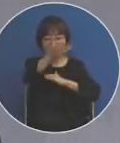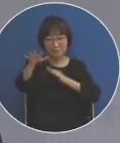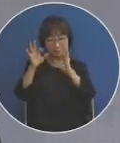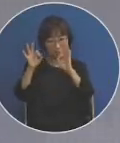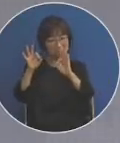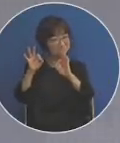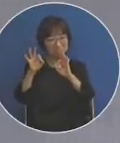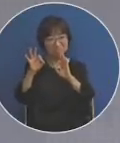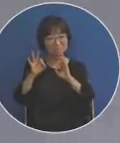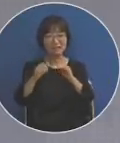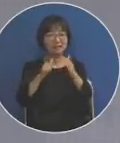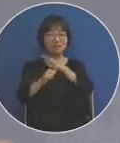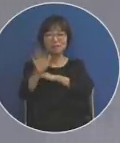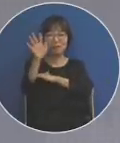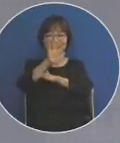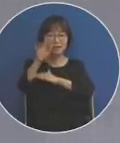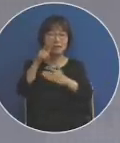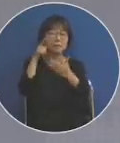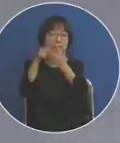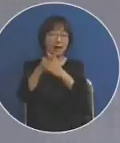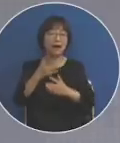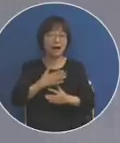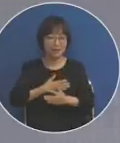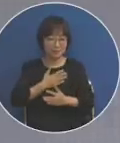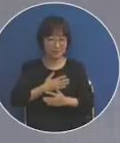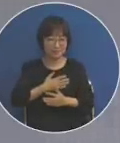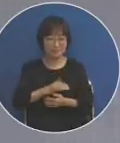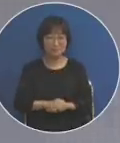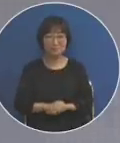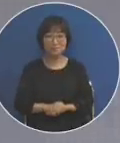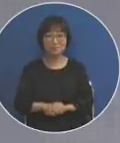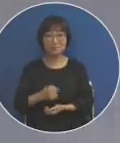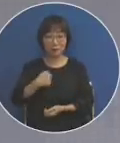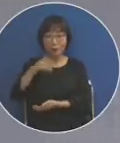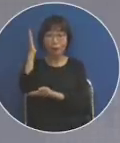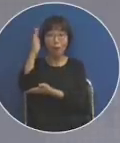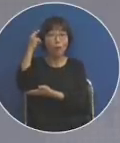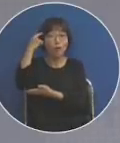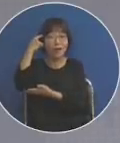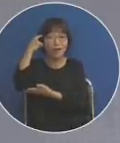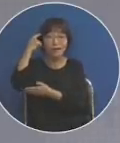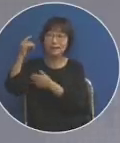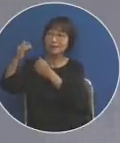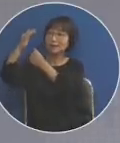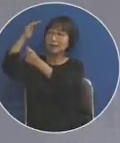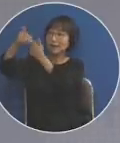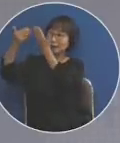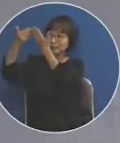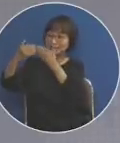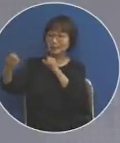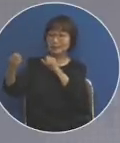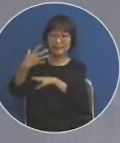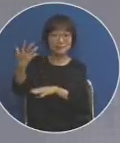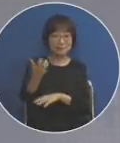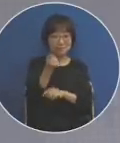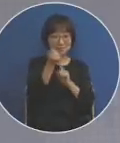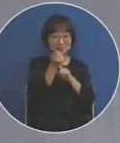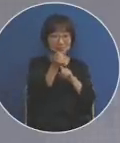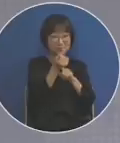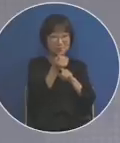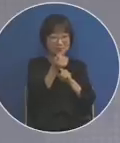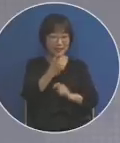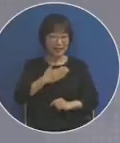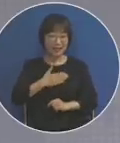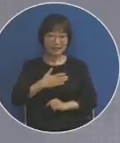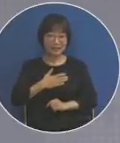what I'm trying to say here? 제가 진짜 하나님께 받은 응답이 하나 있거든요. There is a true answer that I've received from God. 저는 하루 종일 기도로